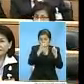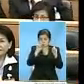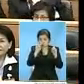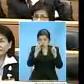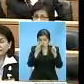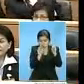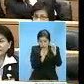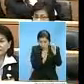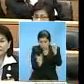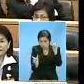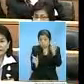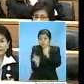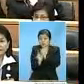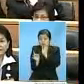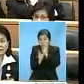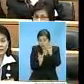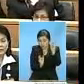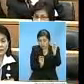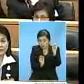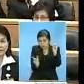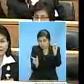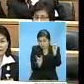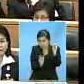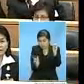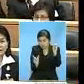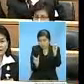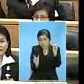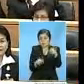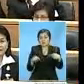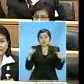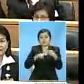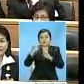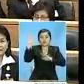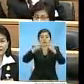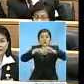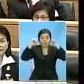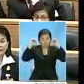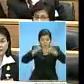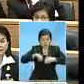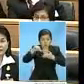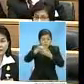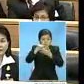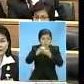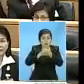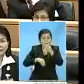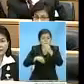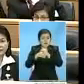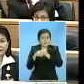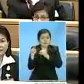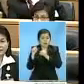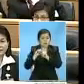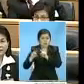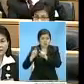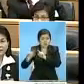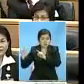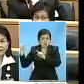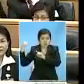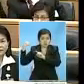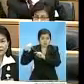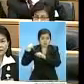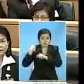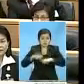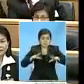ากสุดท้ายเขียนไว้ว่าในการลงมติแก้ไขเพิ่มเติมหรือไม่ให้ความเห็นช